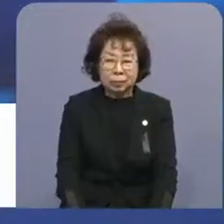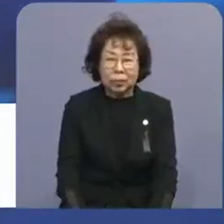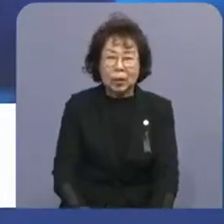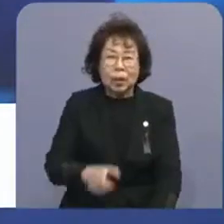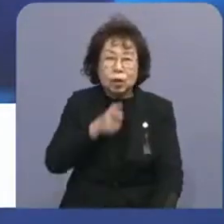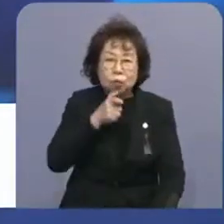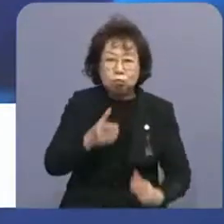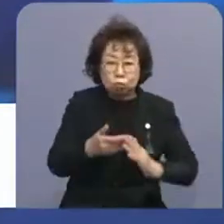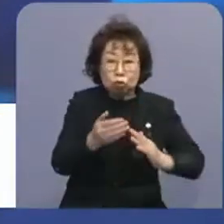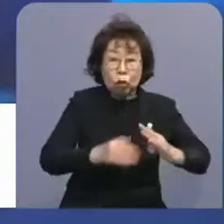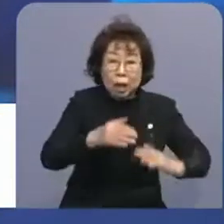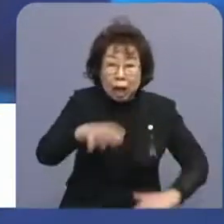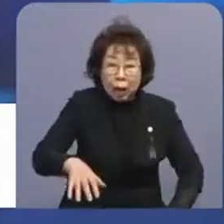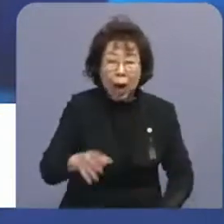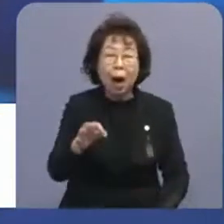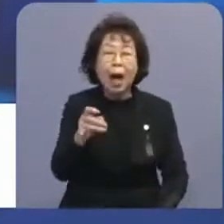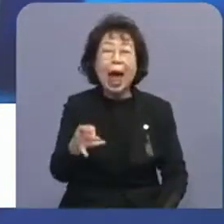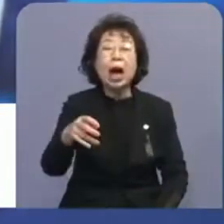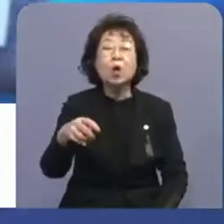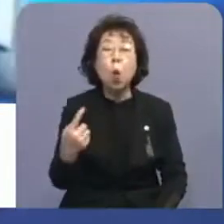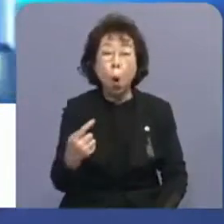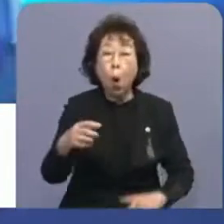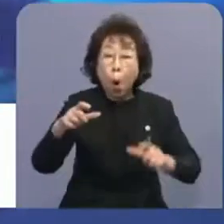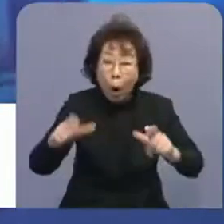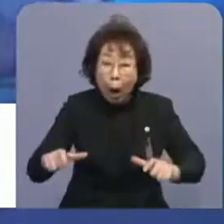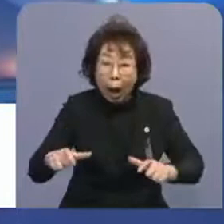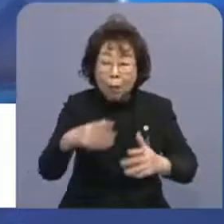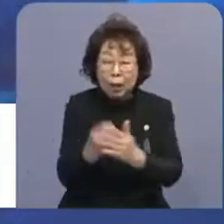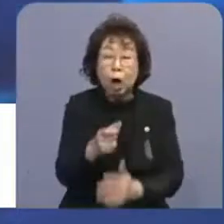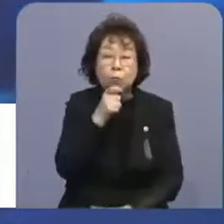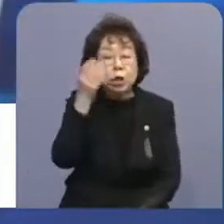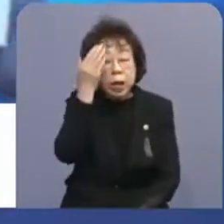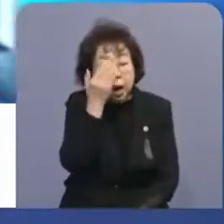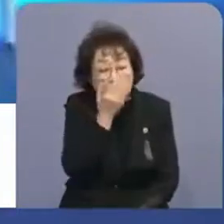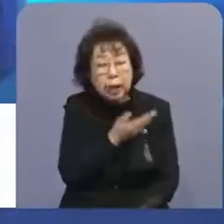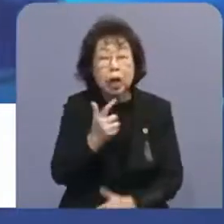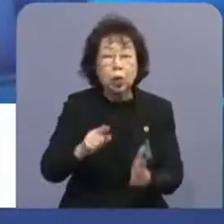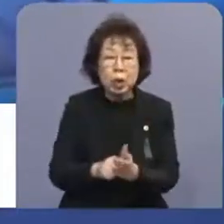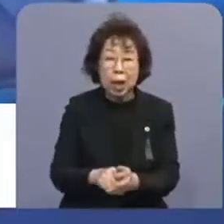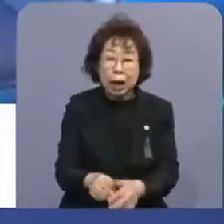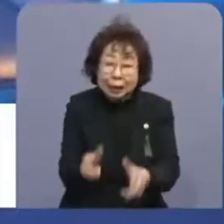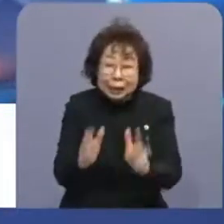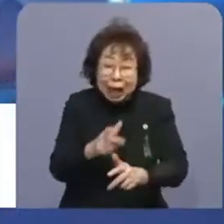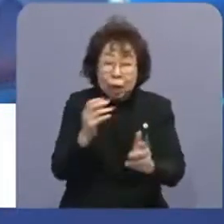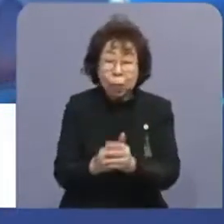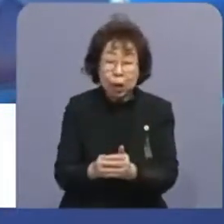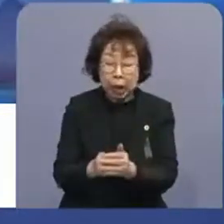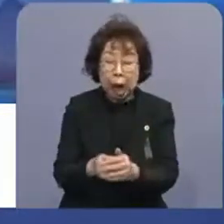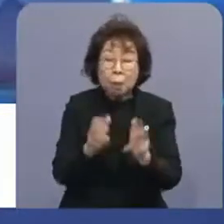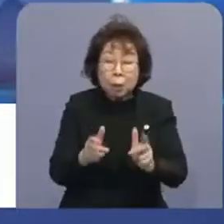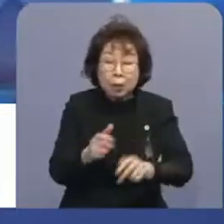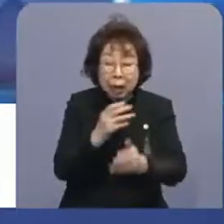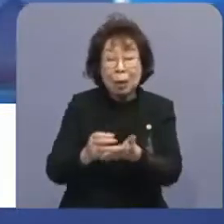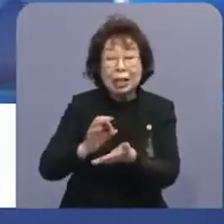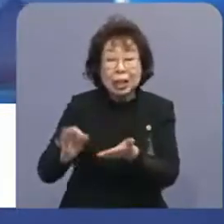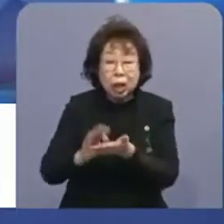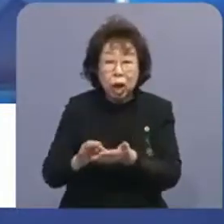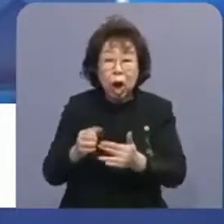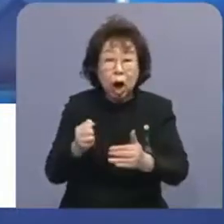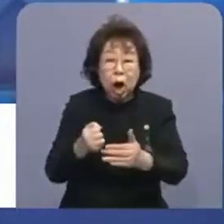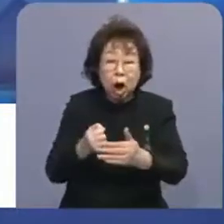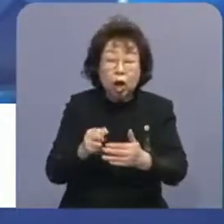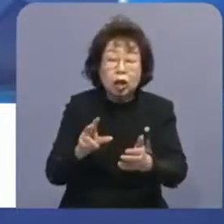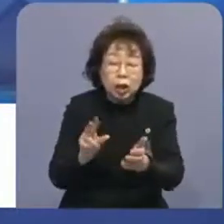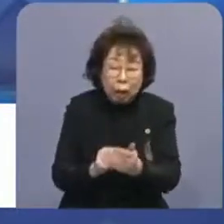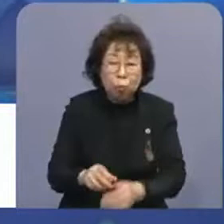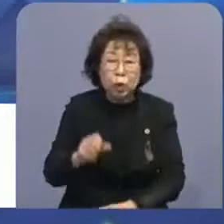한국 수자원공사와 강서구가 에코델타시티 조성을 위한 수질 개선에 재난용 펌프장을 활용하려고 해 논란을 일고 있다는